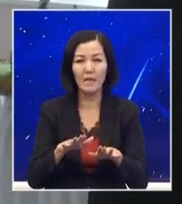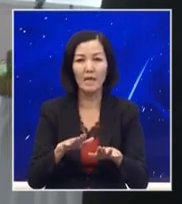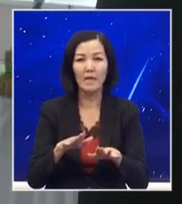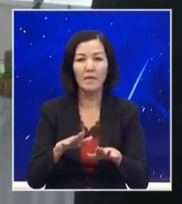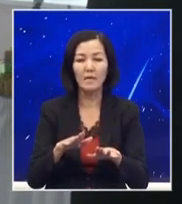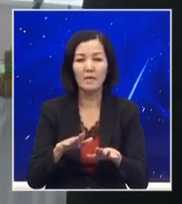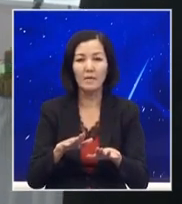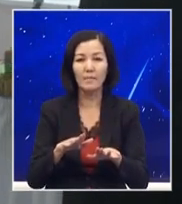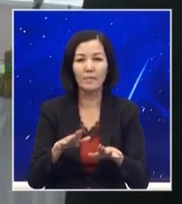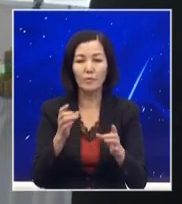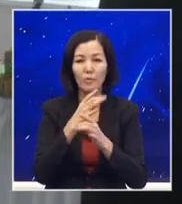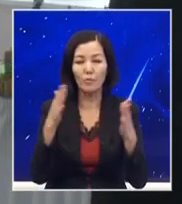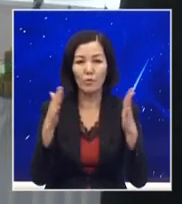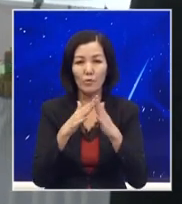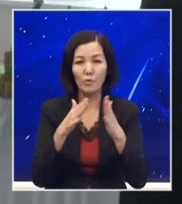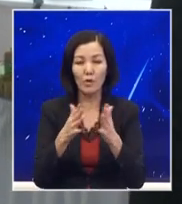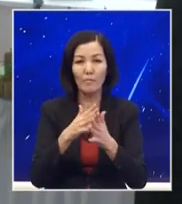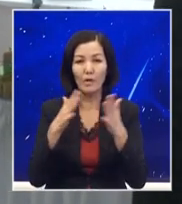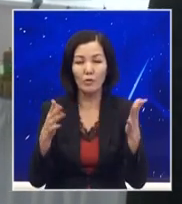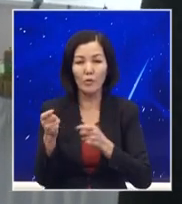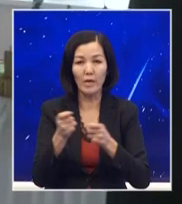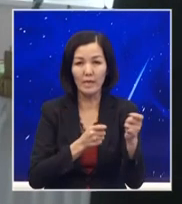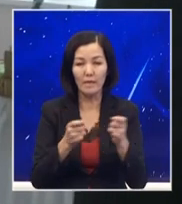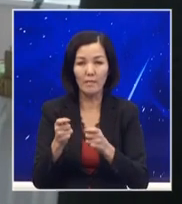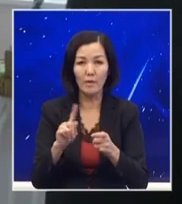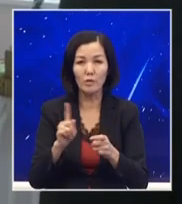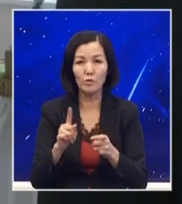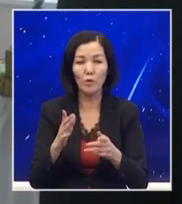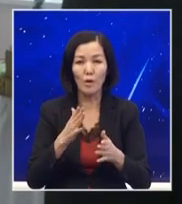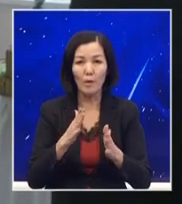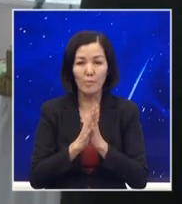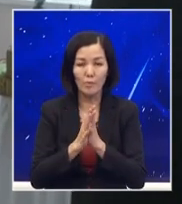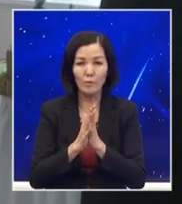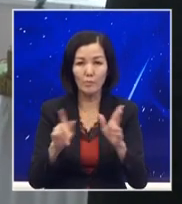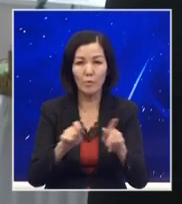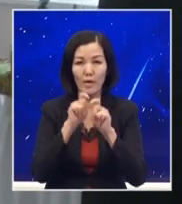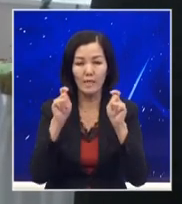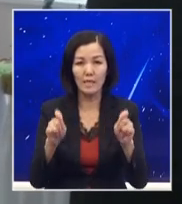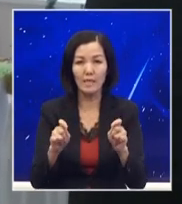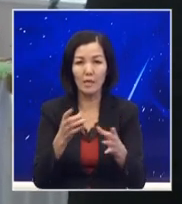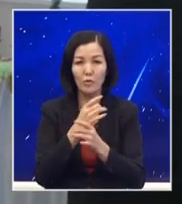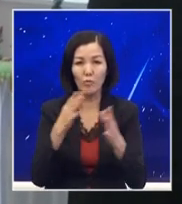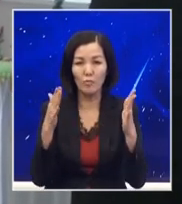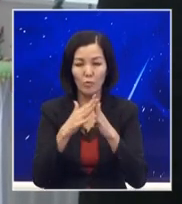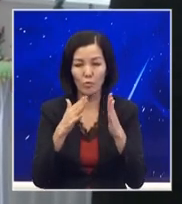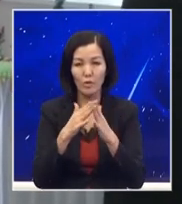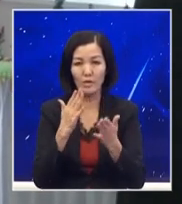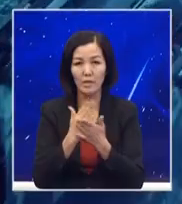от имени жителей поблагодарить областной и районные акиматы за то, что услышали нашу просьбу и открыли замечательный Дом культуры.